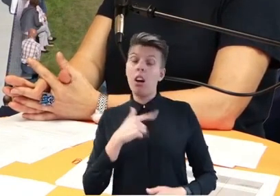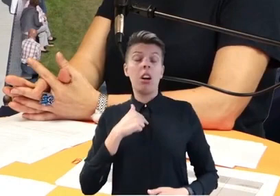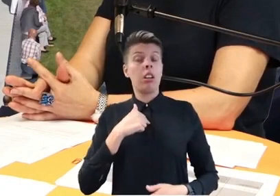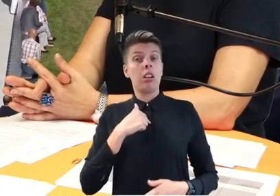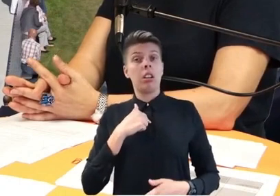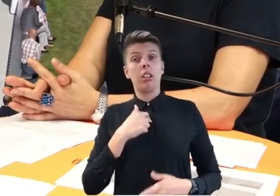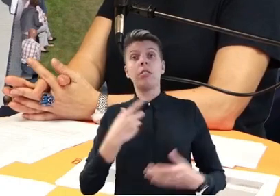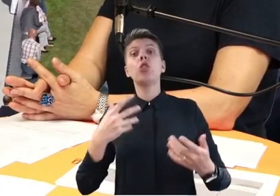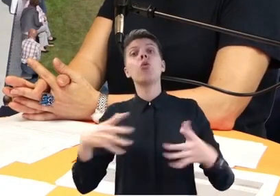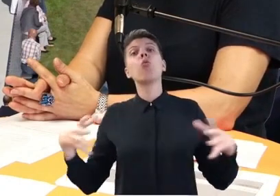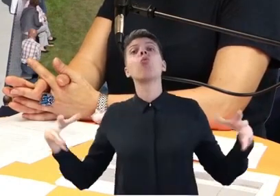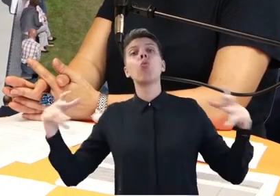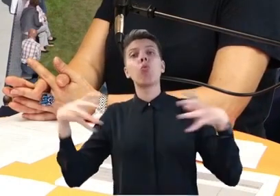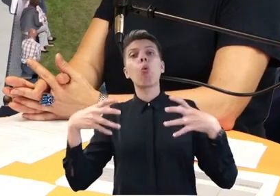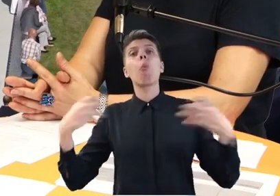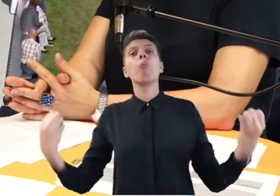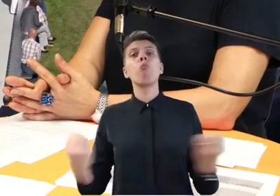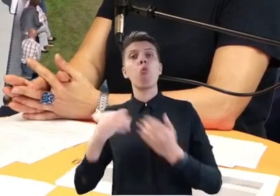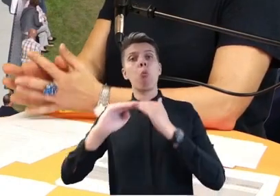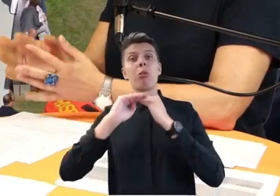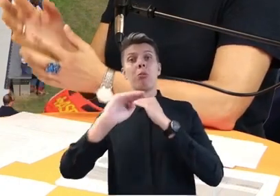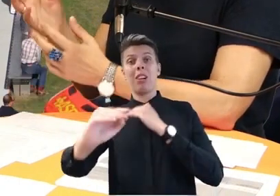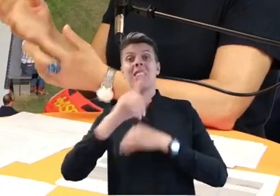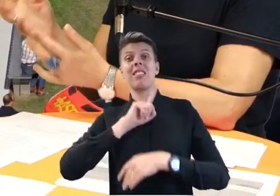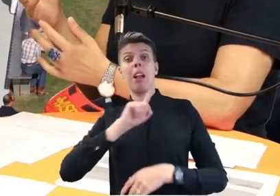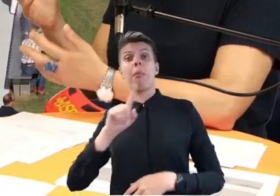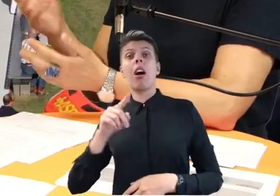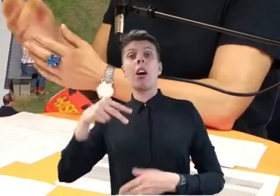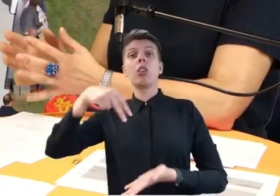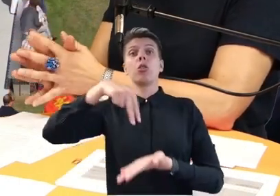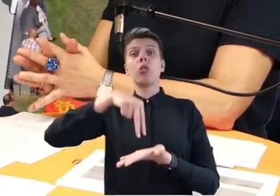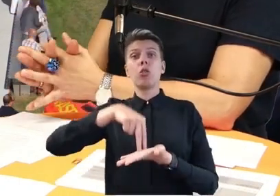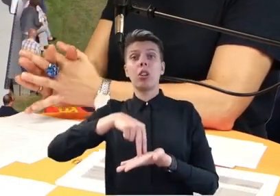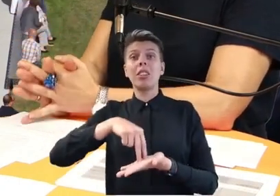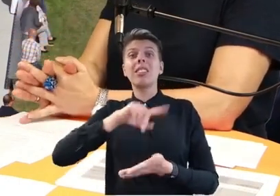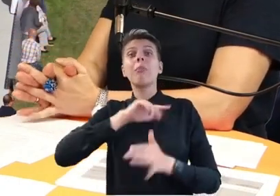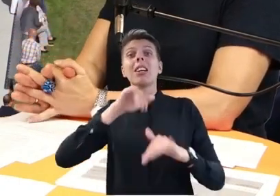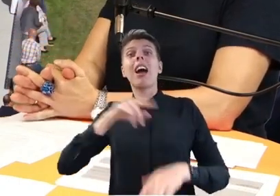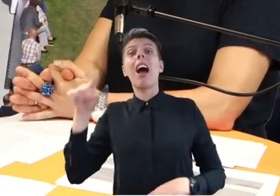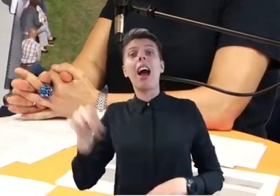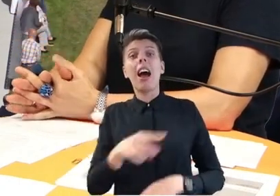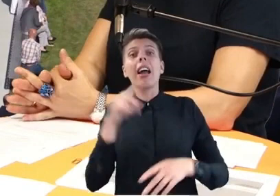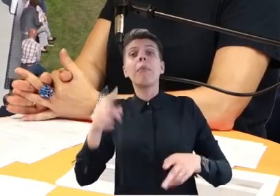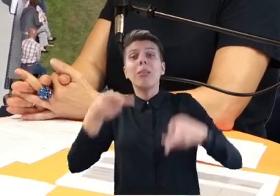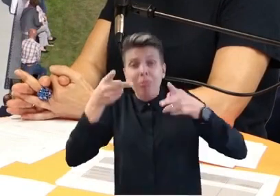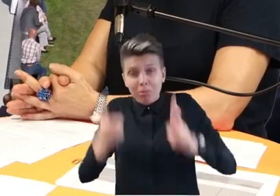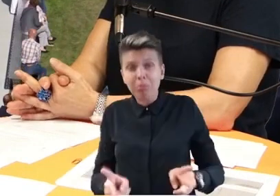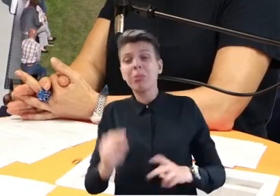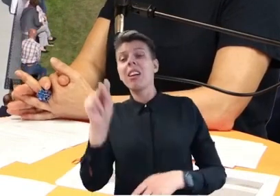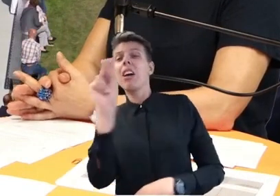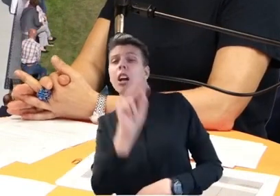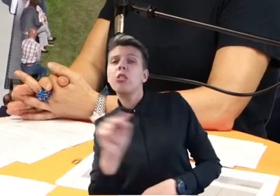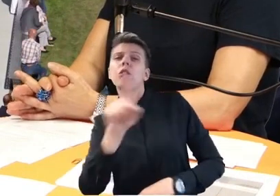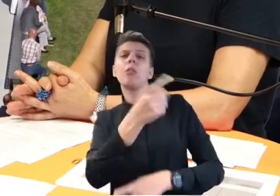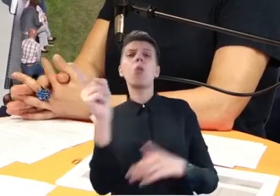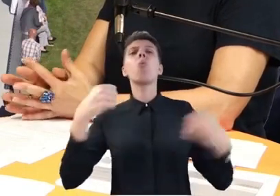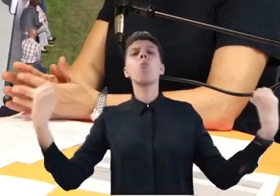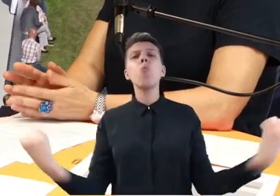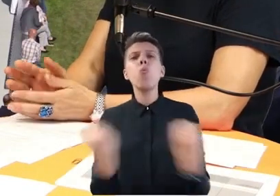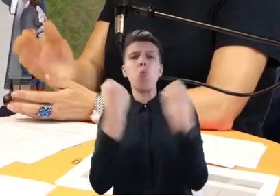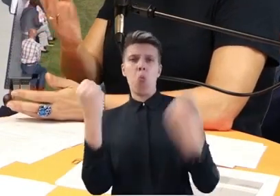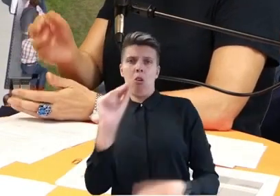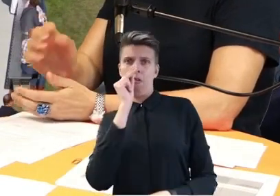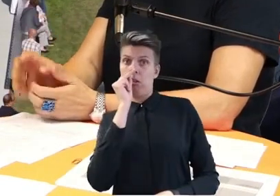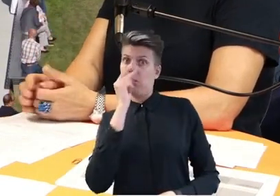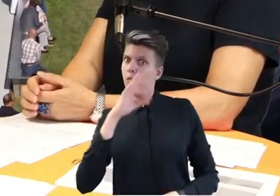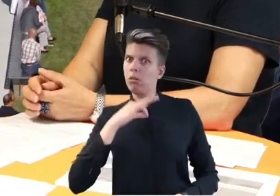diesem Truppenübungsplatz einmal so eine komplette medizinische Taskforce üben zu sehen. Also da gibt es auch noch